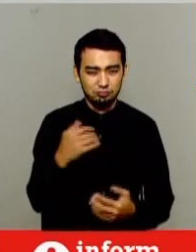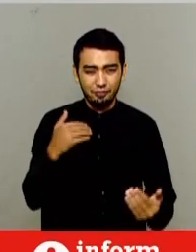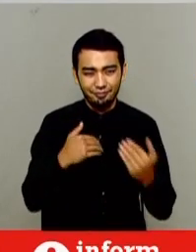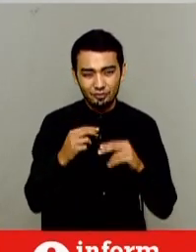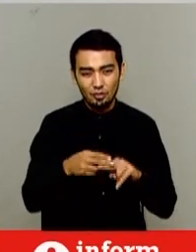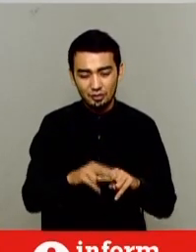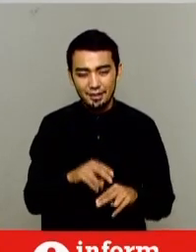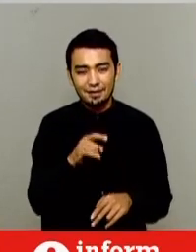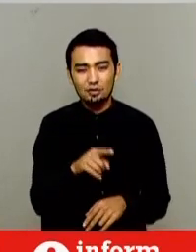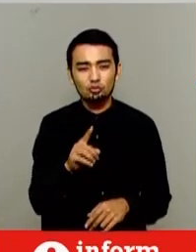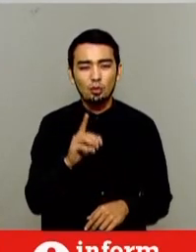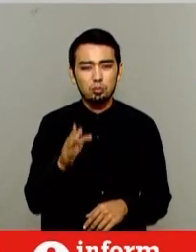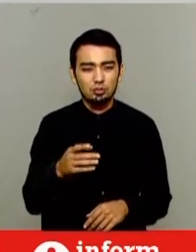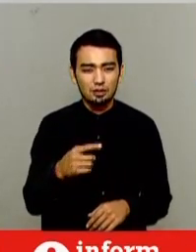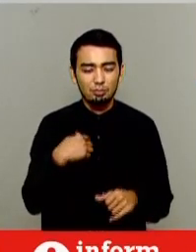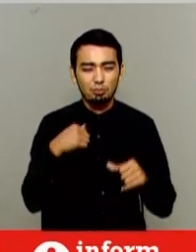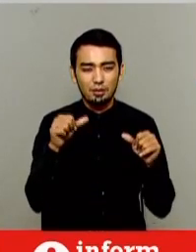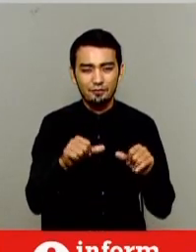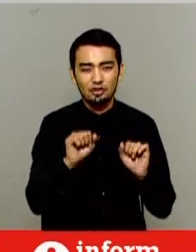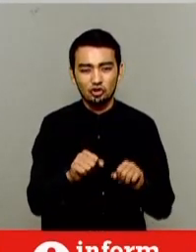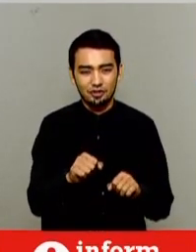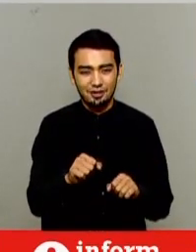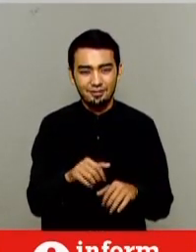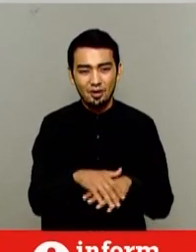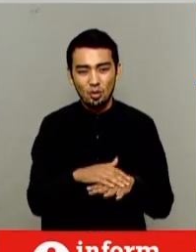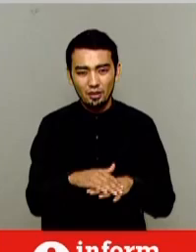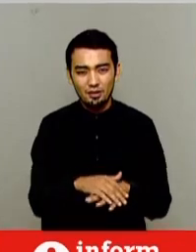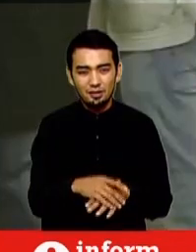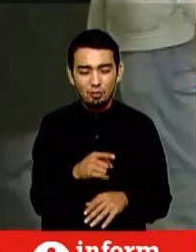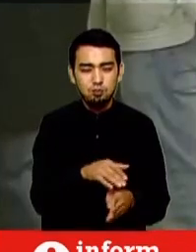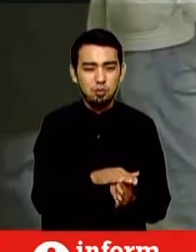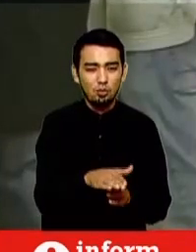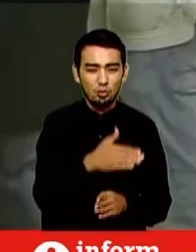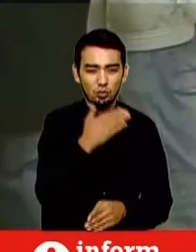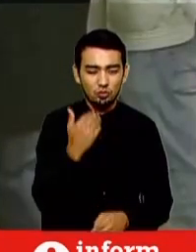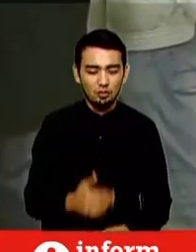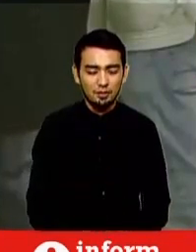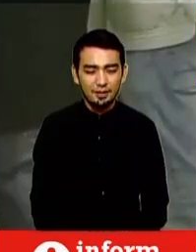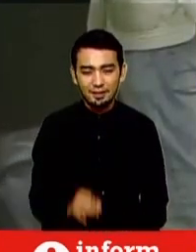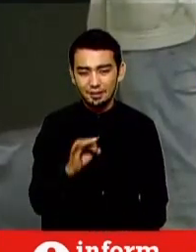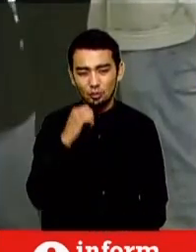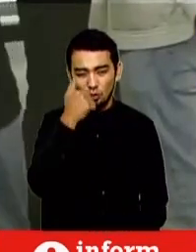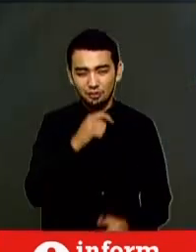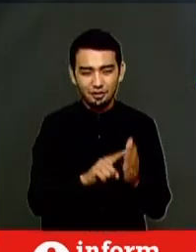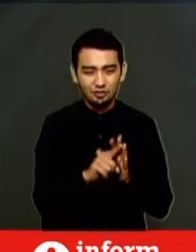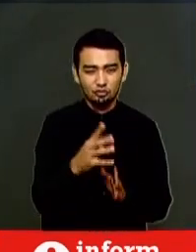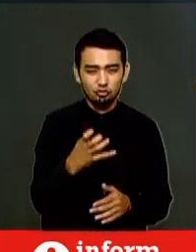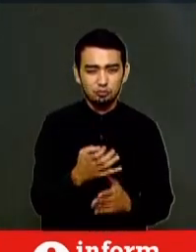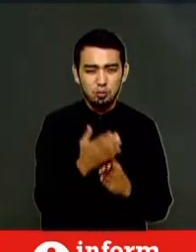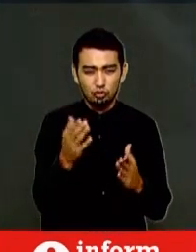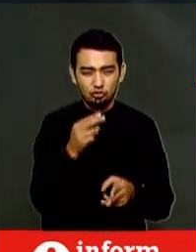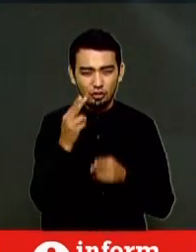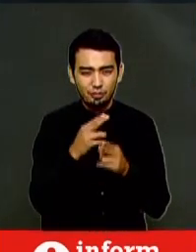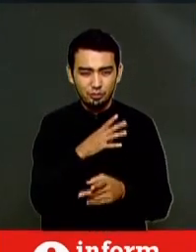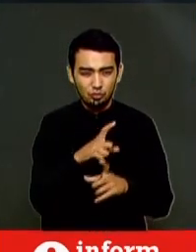том, что у нас защита прав граждан, она неполная. С начала года рассмотрено более 400 обращений